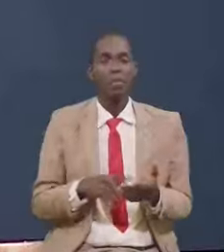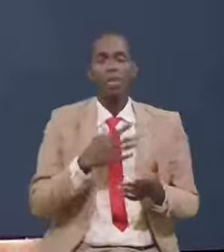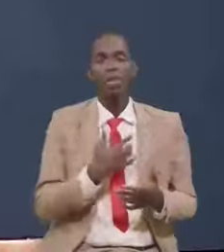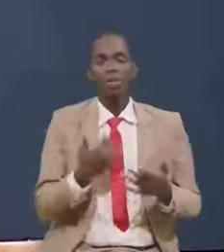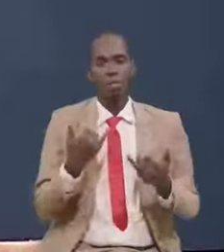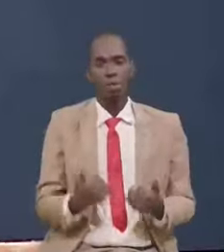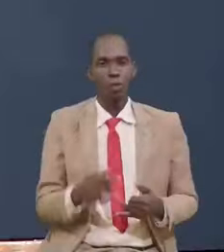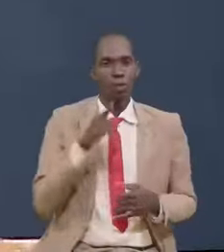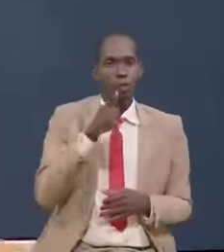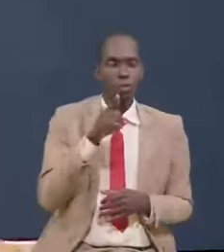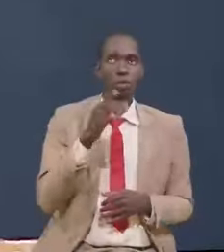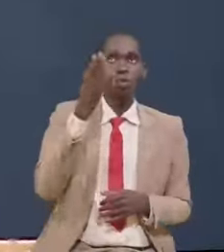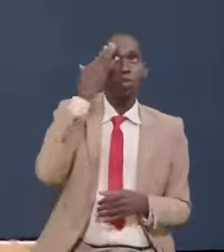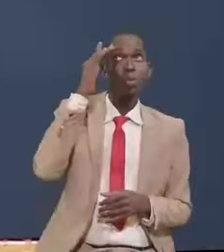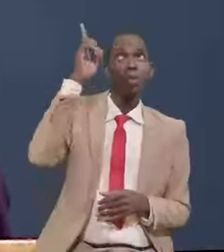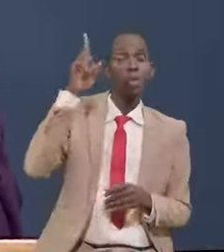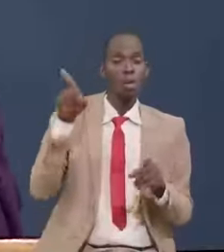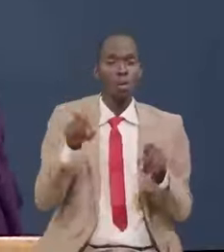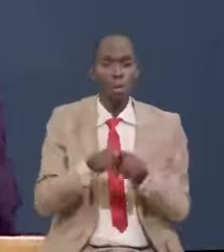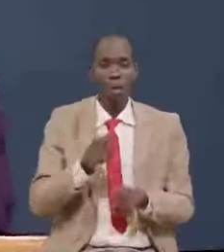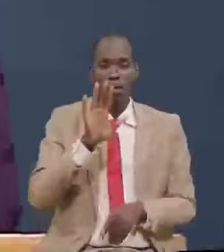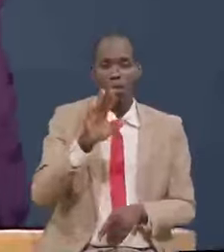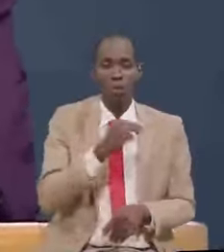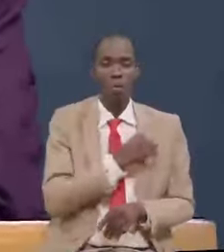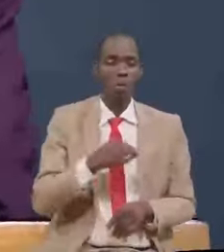et tu le connais comme ton Messie,